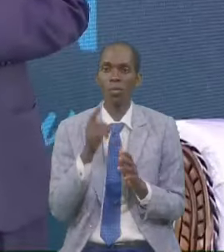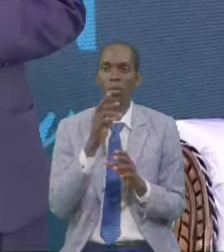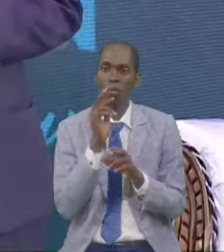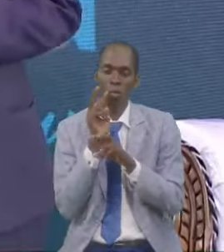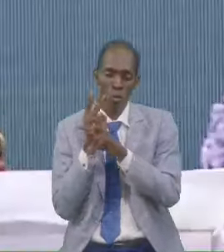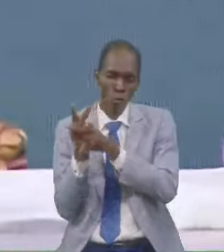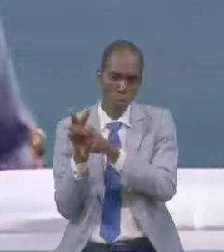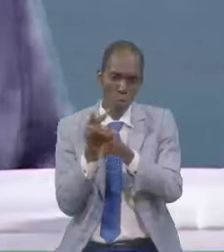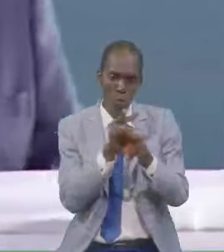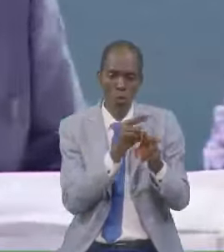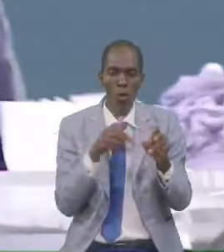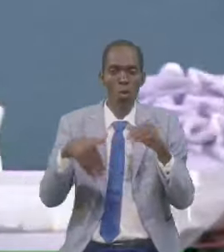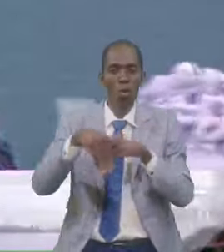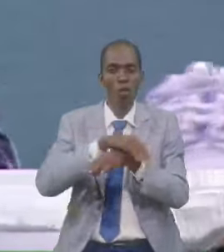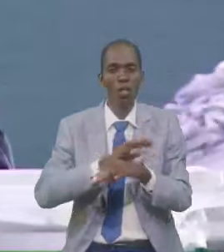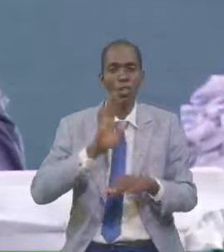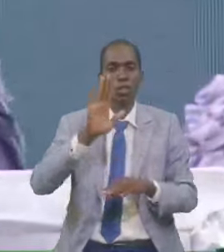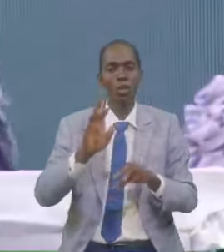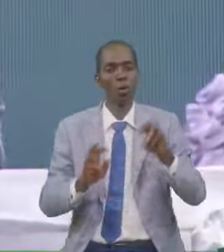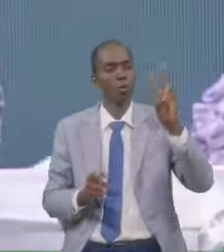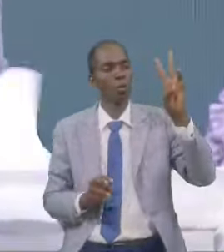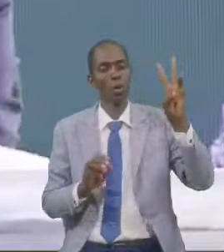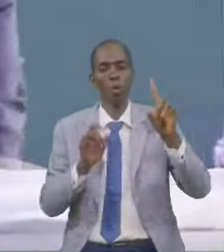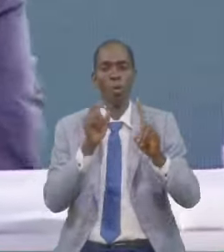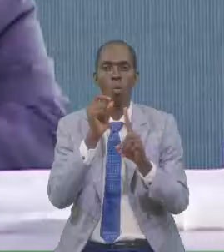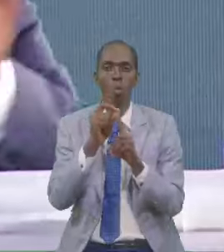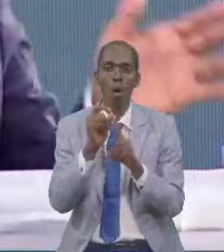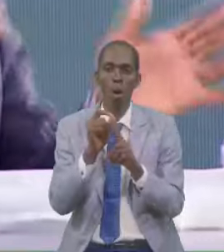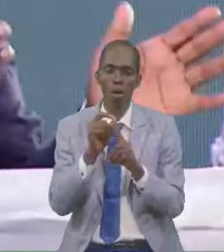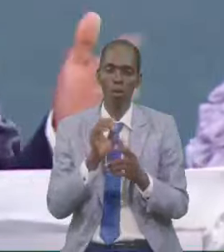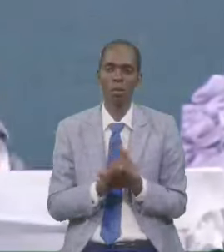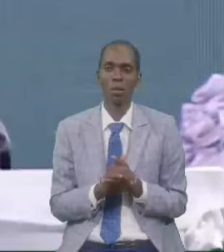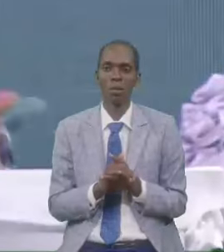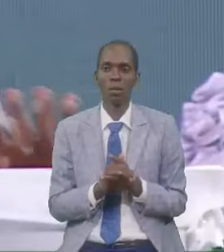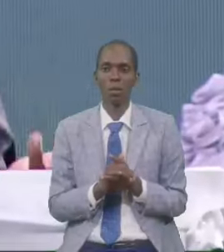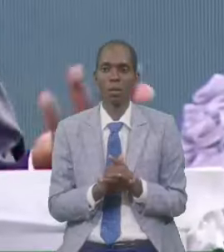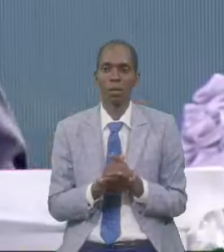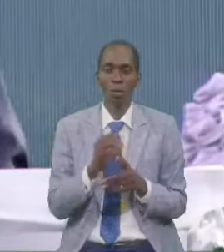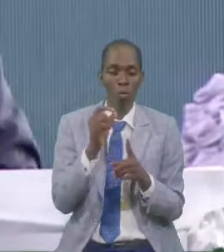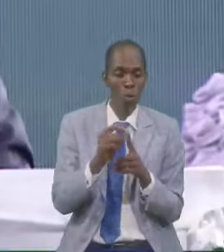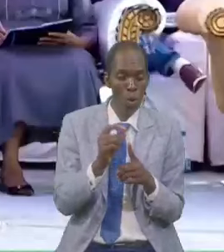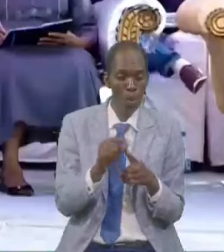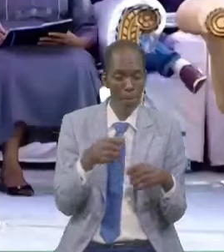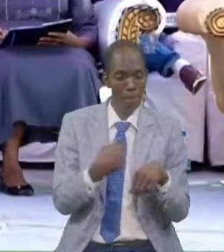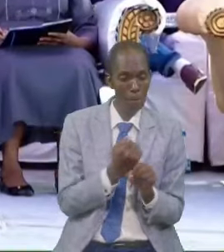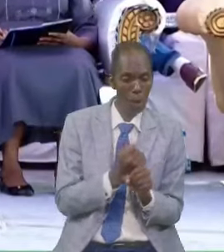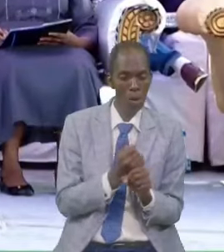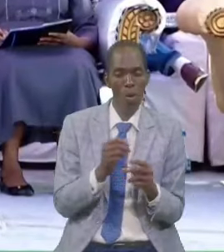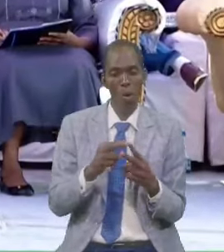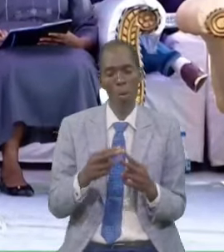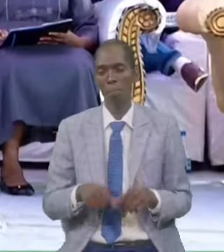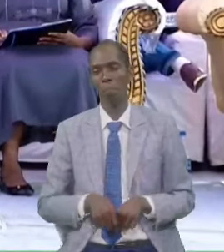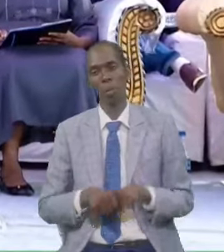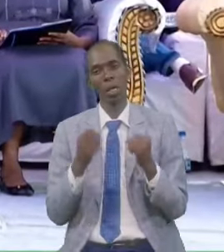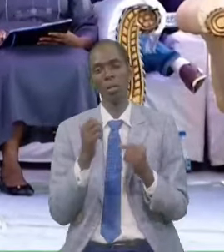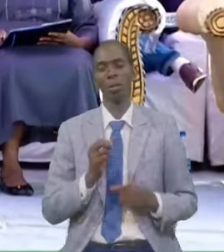WATCH అంటే మీ పనుల మీద మీరు చర్య జరిగించడం. Makes or breaks us word. అది మన పనులను